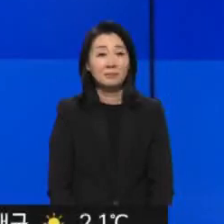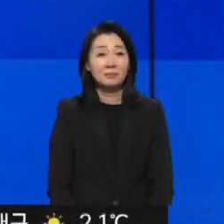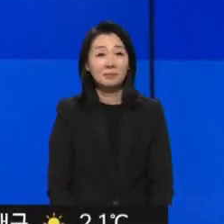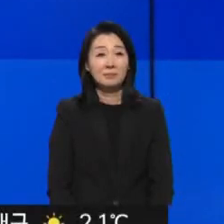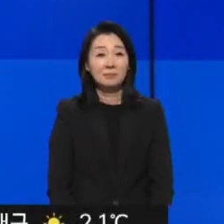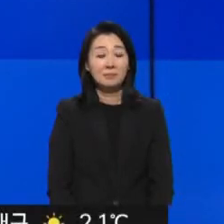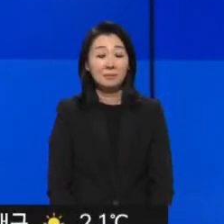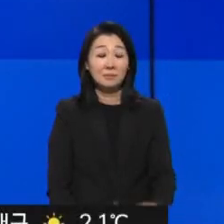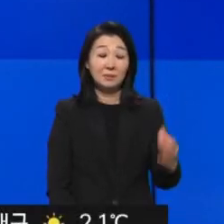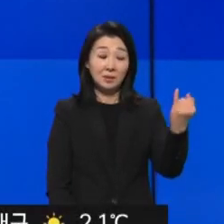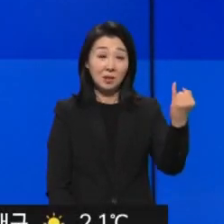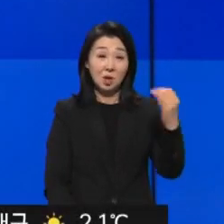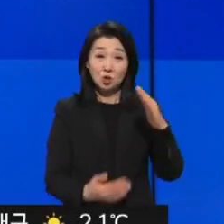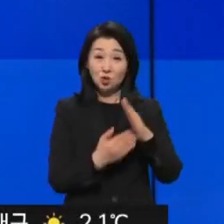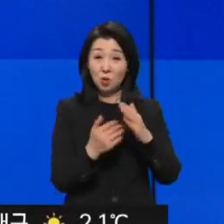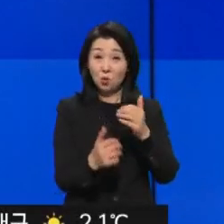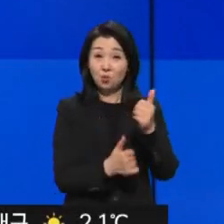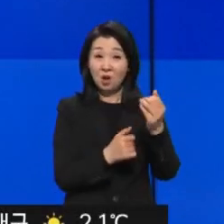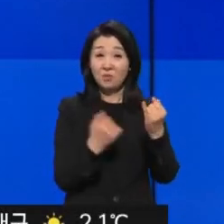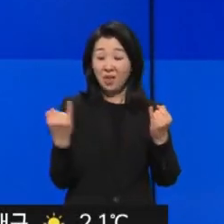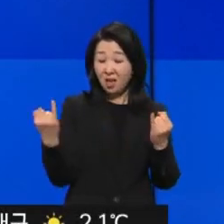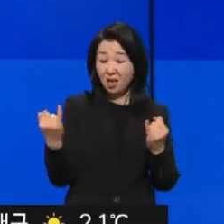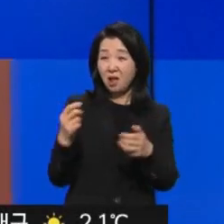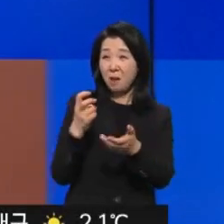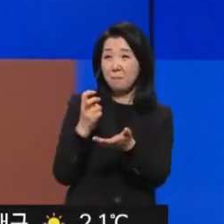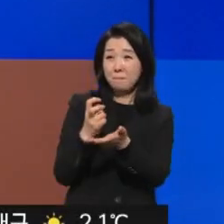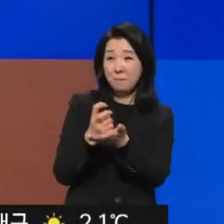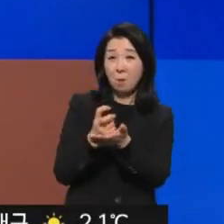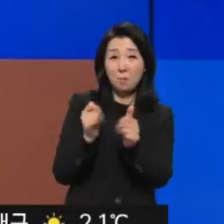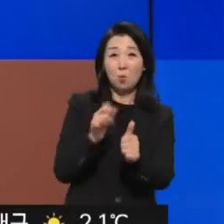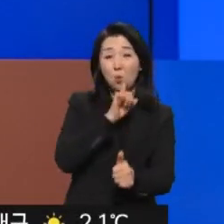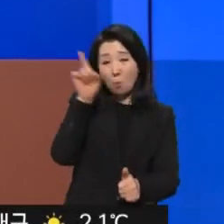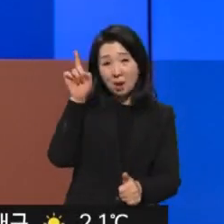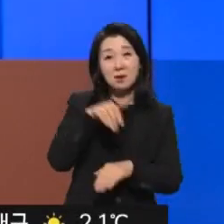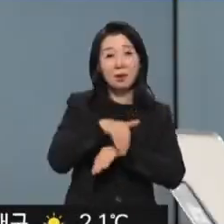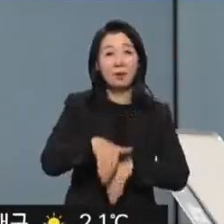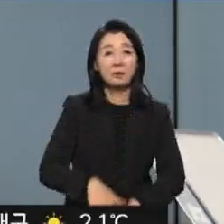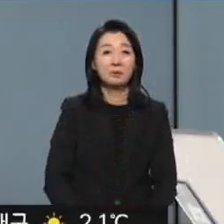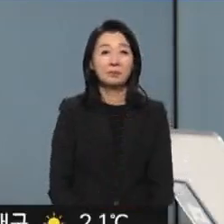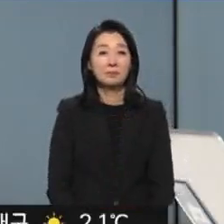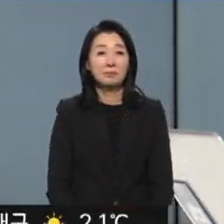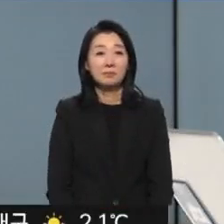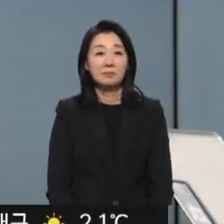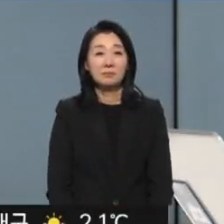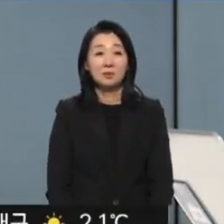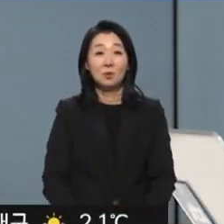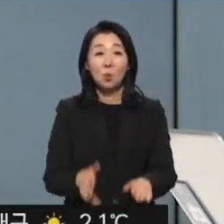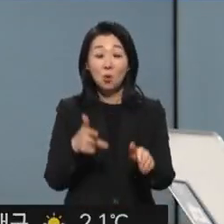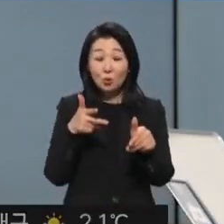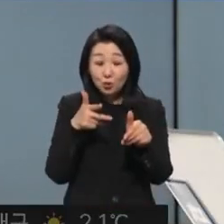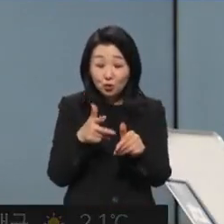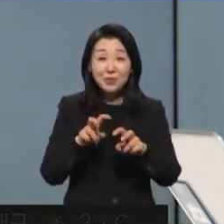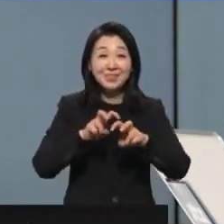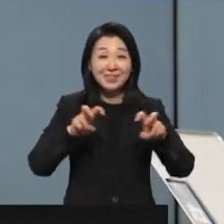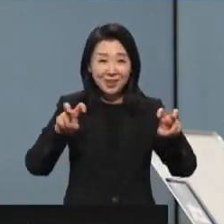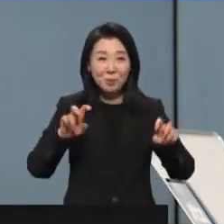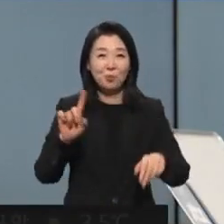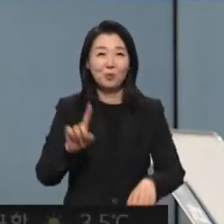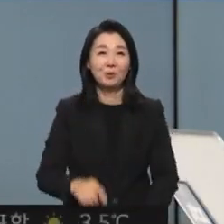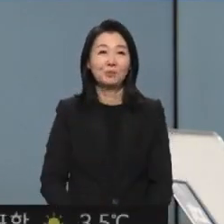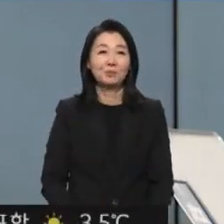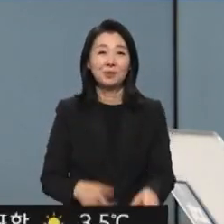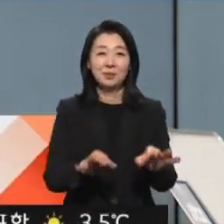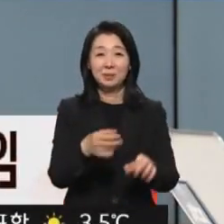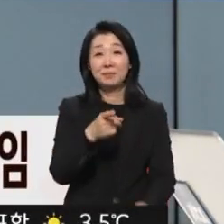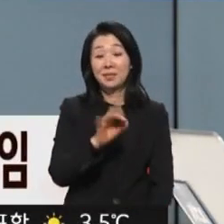네, 서 최고위원은 이 해당 여성에 대해서는 이 법적 조치도 검토하고 있다고 합니다. 네, 자 좋습니다. 오늘 주민 제목은 이렇게